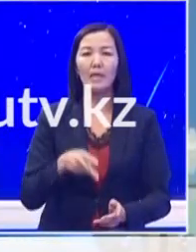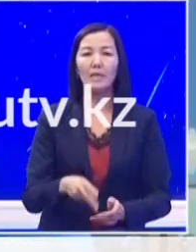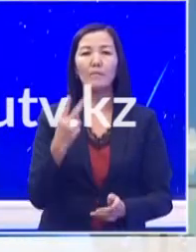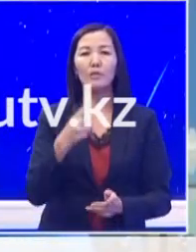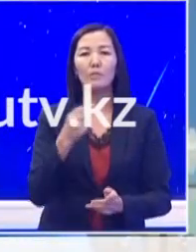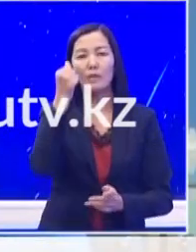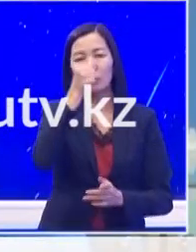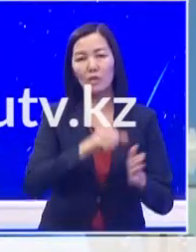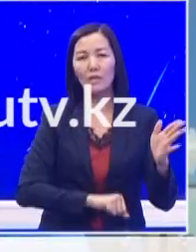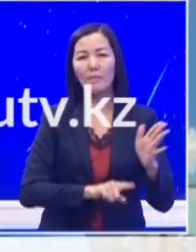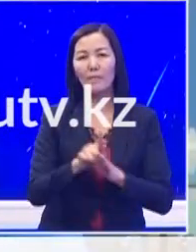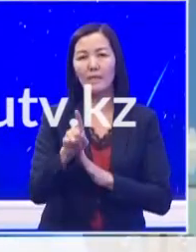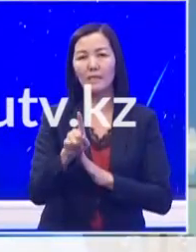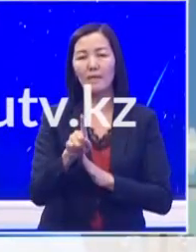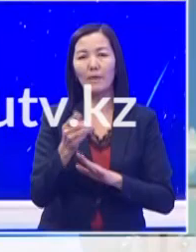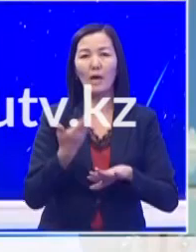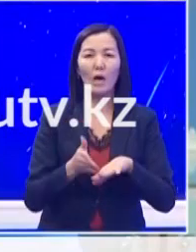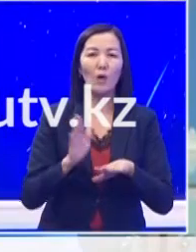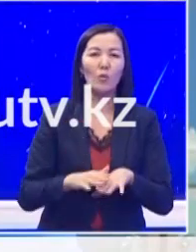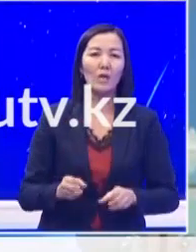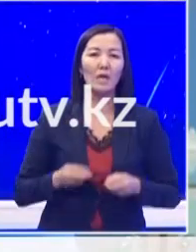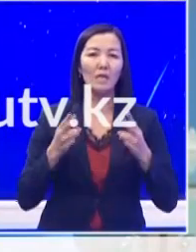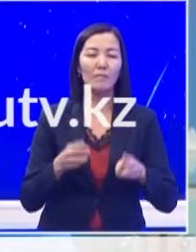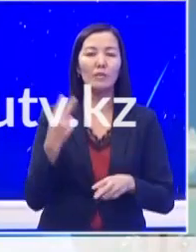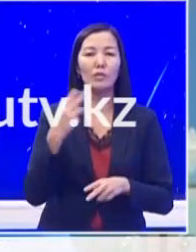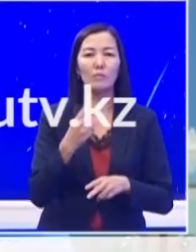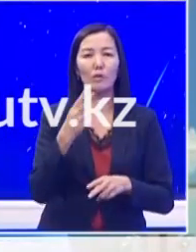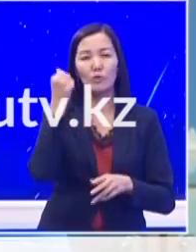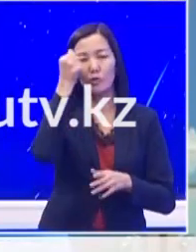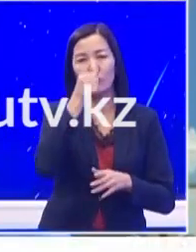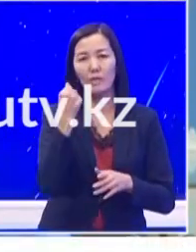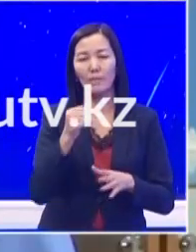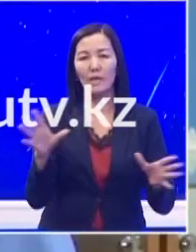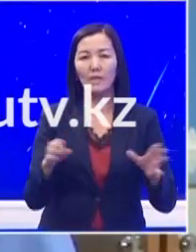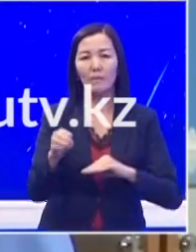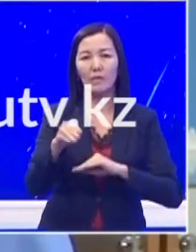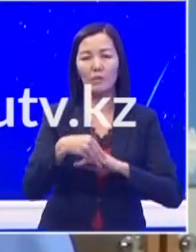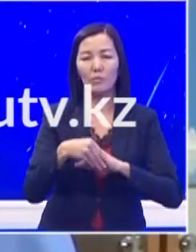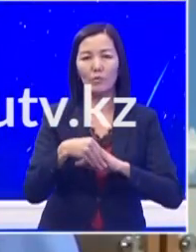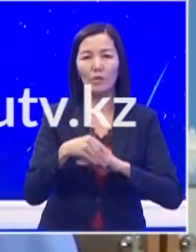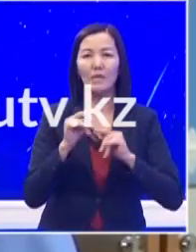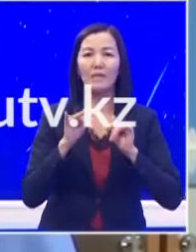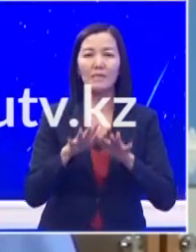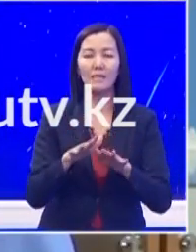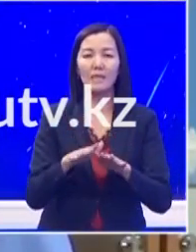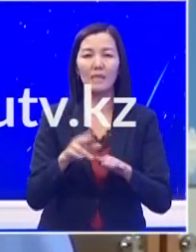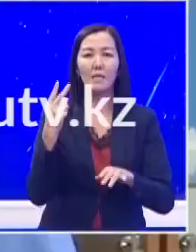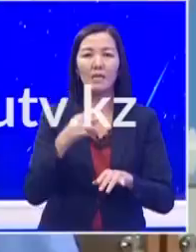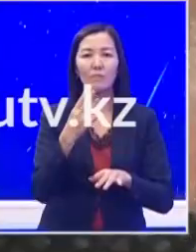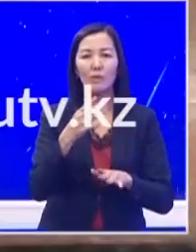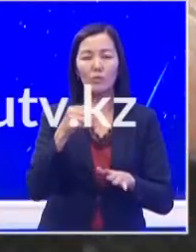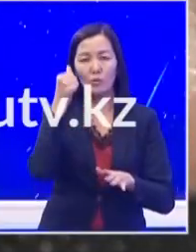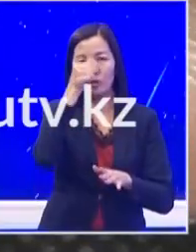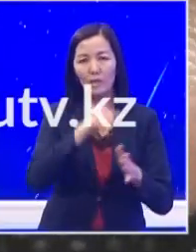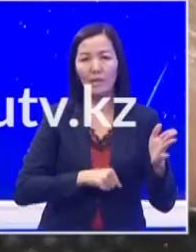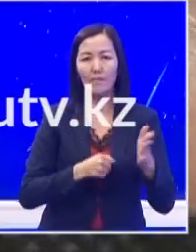2022 жылдан бастап бірқатар аса ауыр қылмыс, 2023 жылдан сыбайлас жемқорлық бойынша істер, ал 2024 жылдан